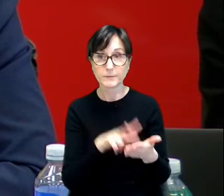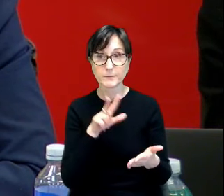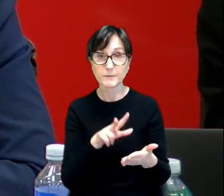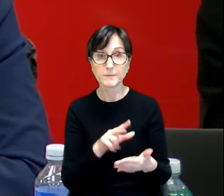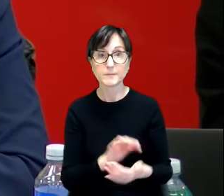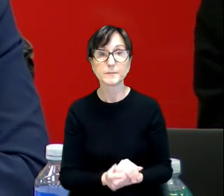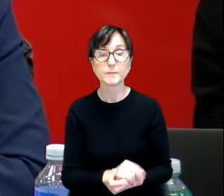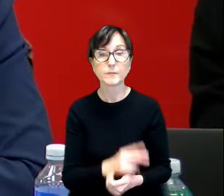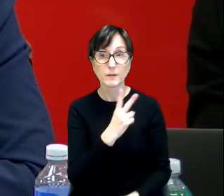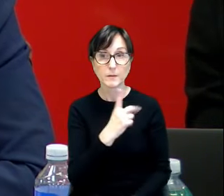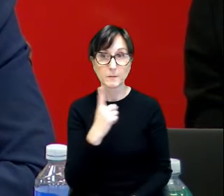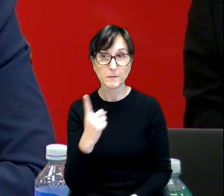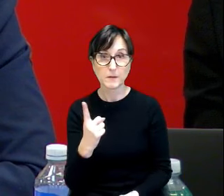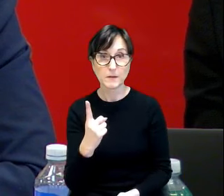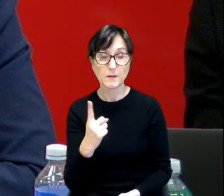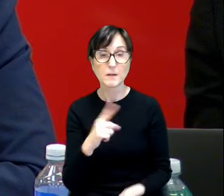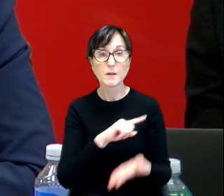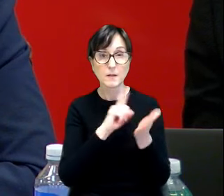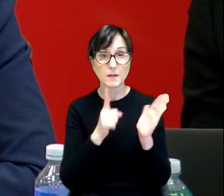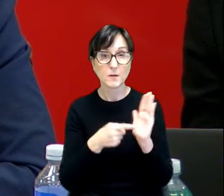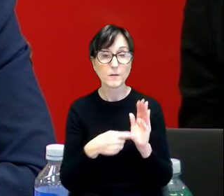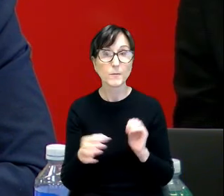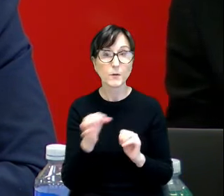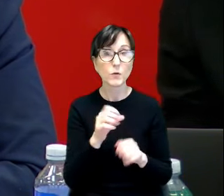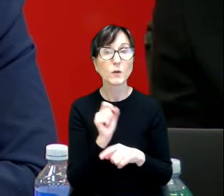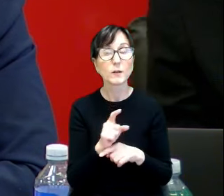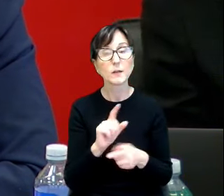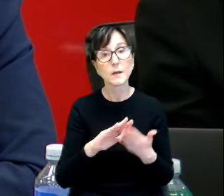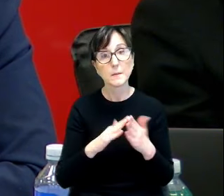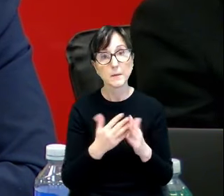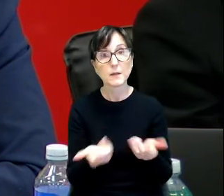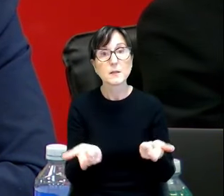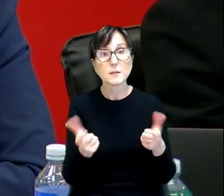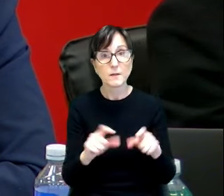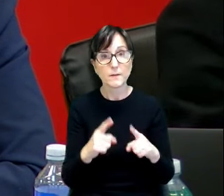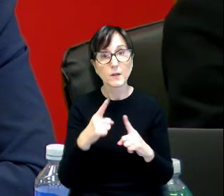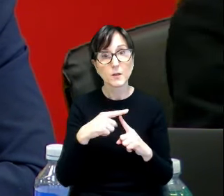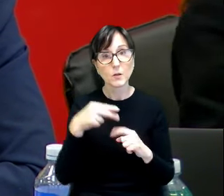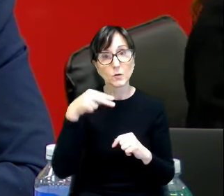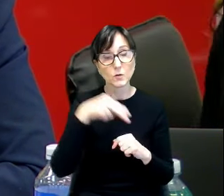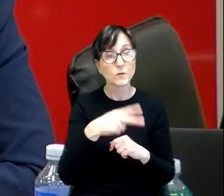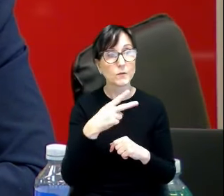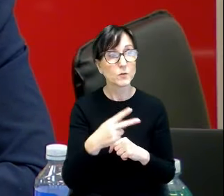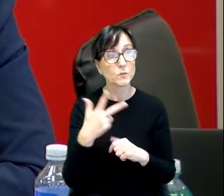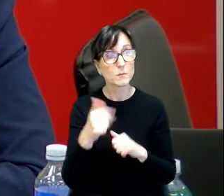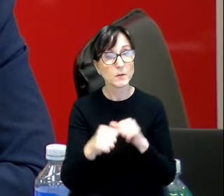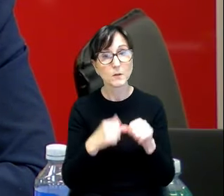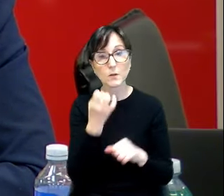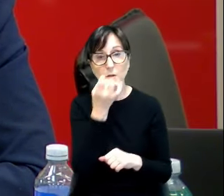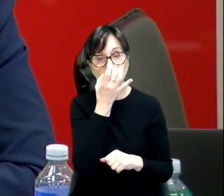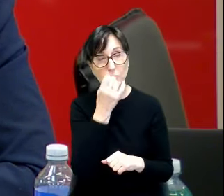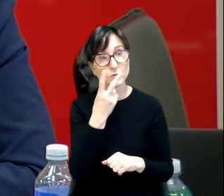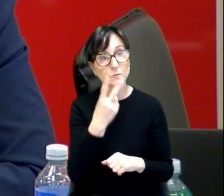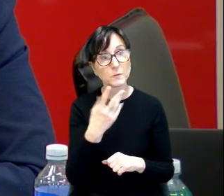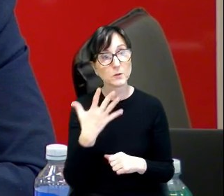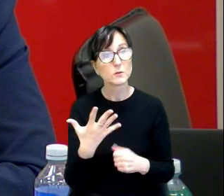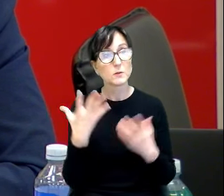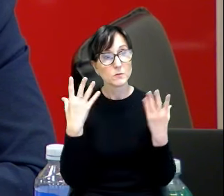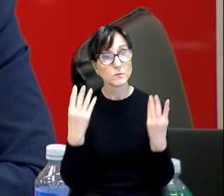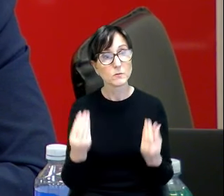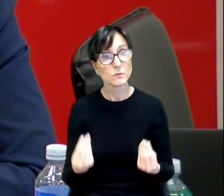21 darbotvarkės klausimas dėl klaipėdos miesto savivaldybės tarybos 2023 metų gegužės 25